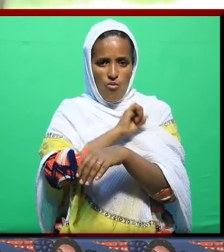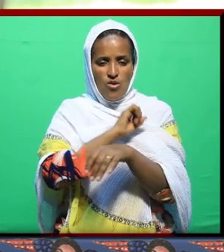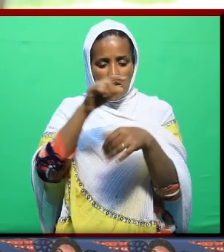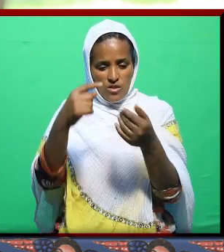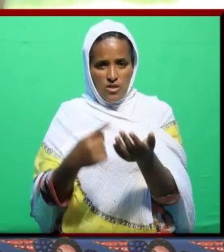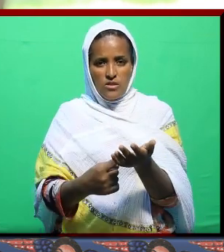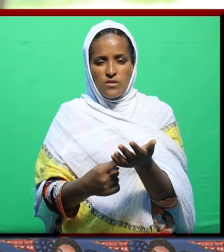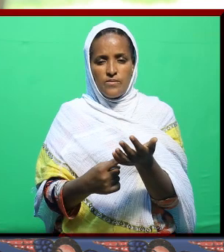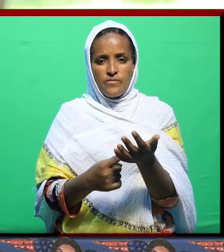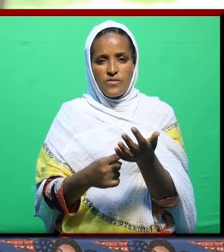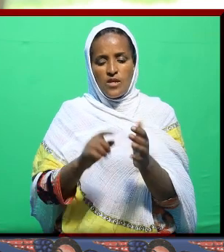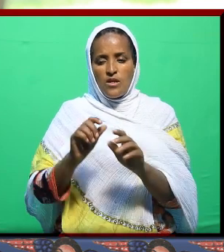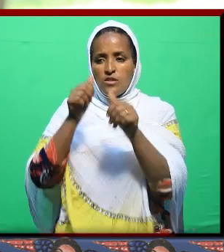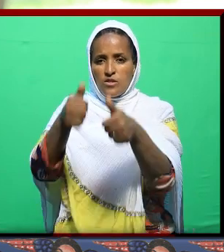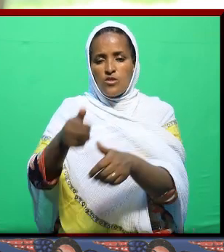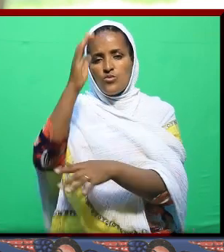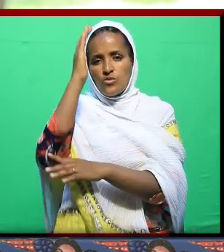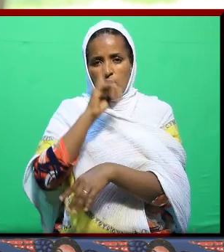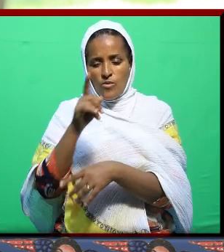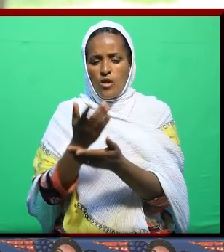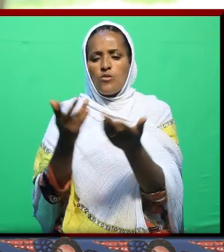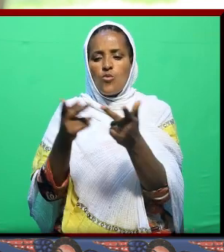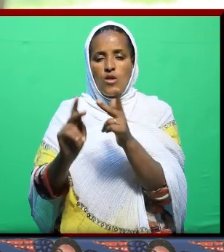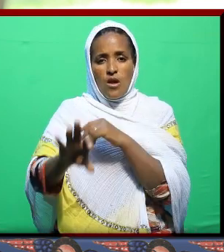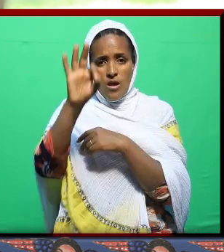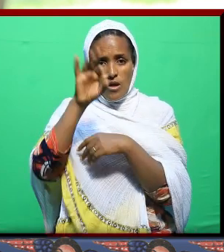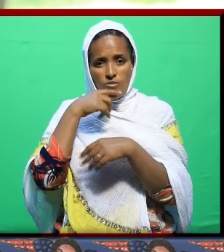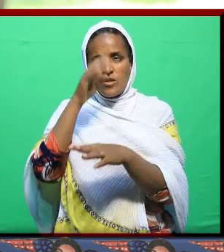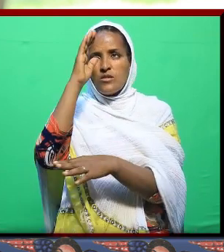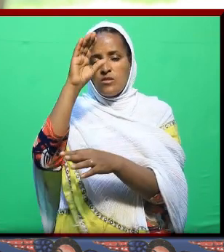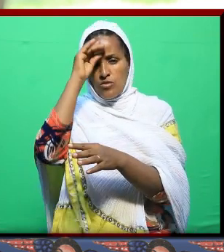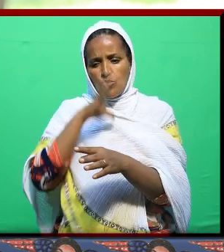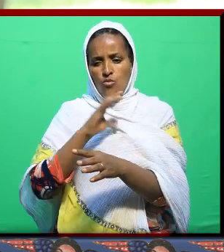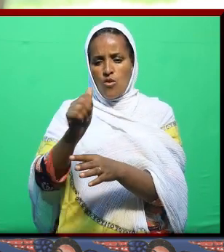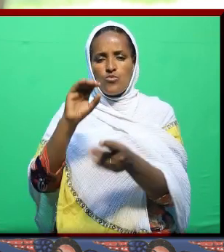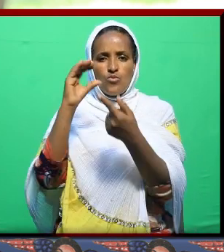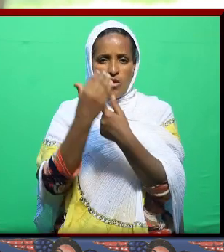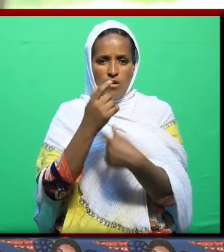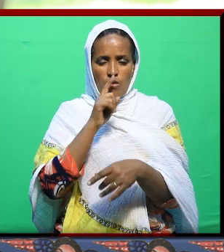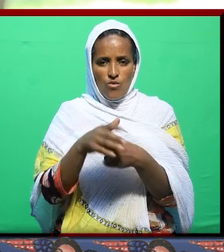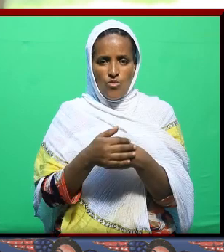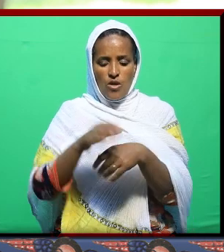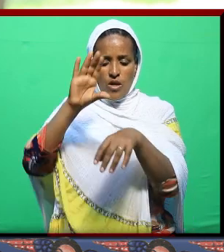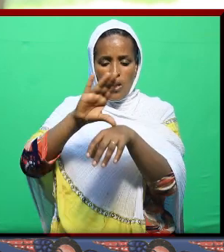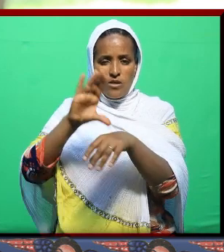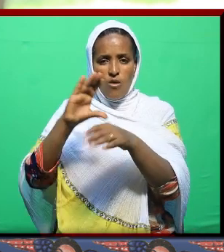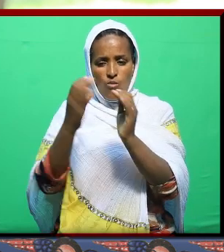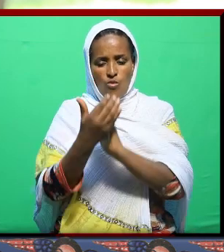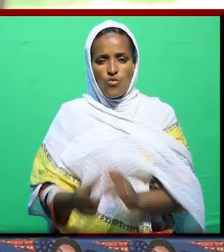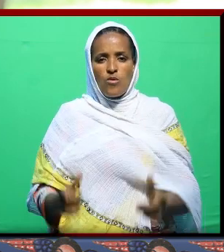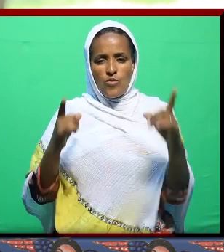ሰለሞን። ስለዚህ ሰጪው እግዚአብሔር ነው። የት ይገኛል የሚለው የሰውየው ሁኔታ ነው። ለምሳሌ በገዳም